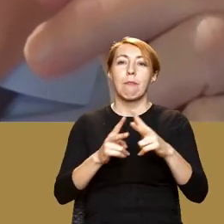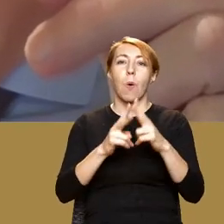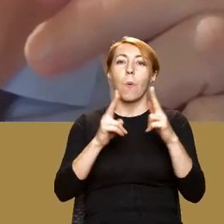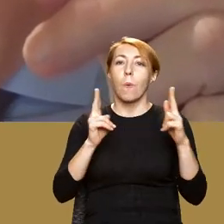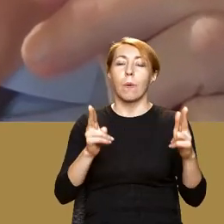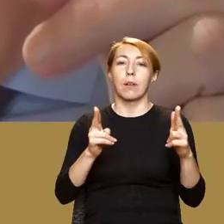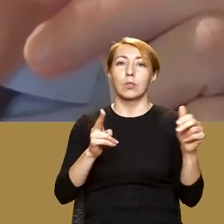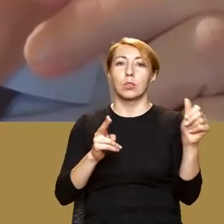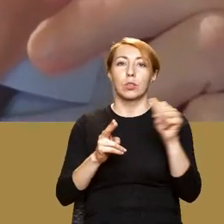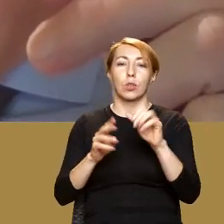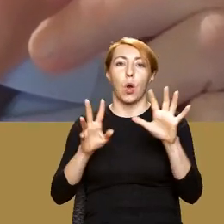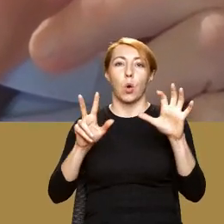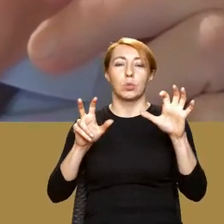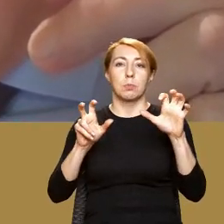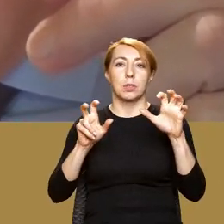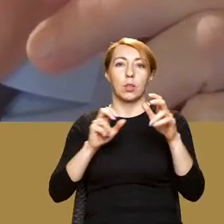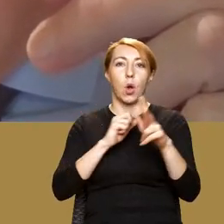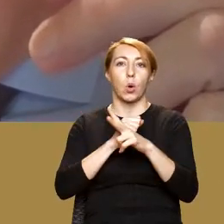roku